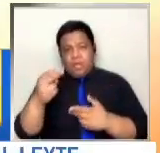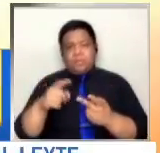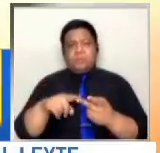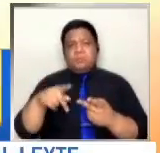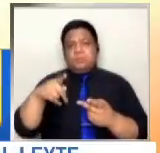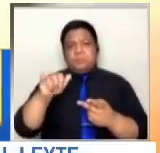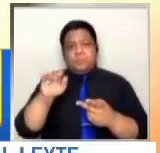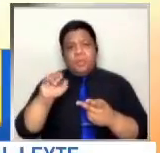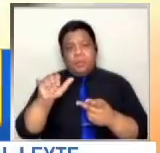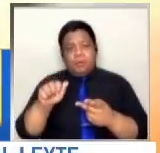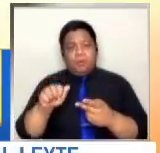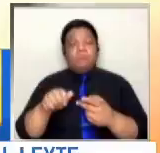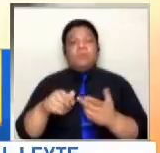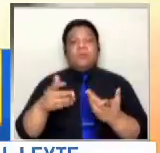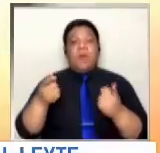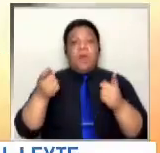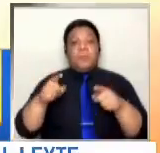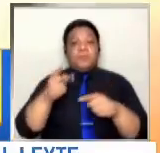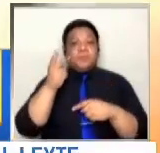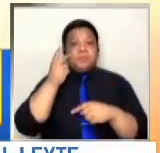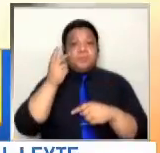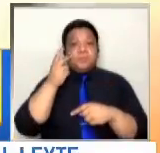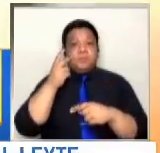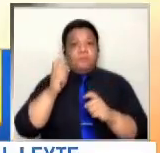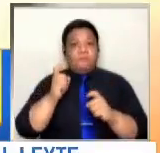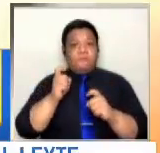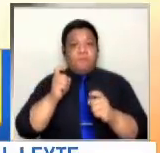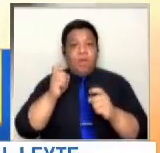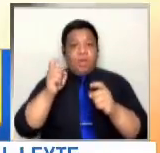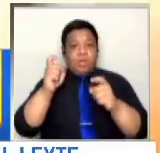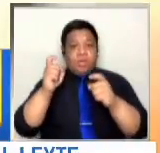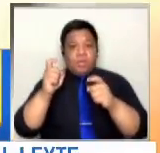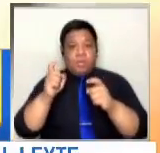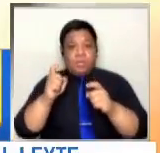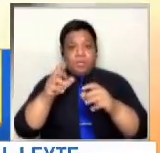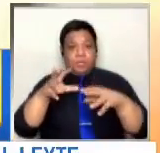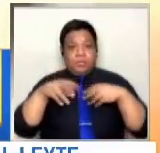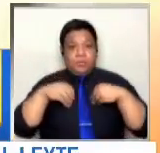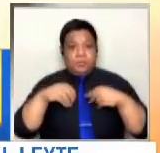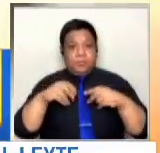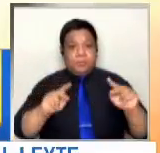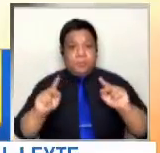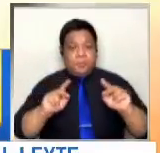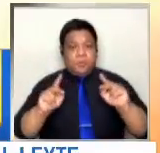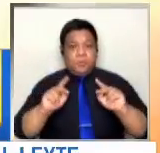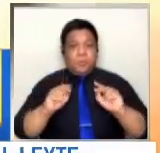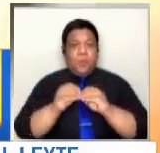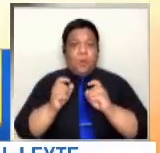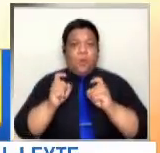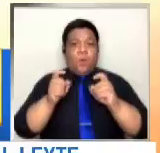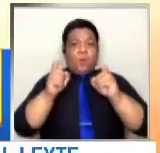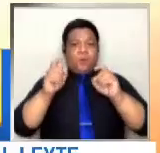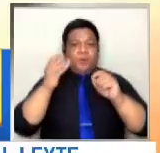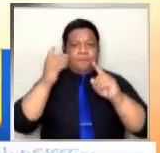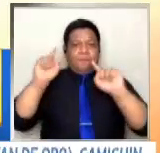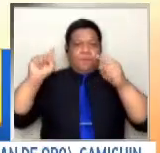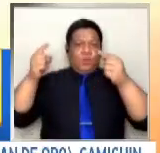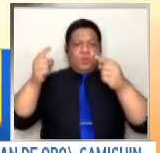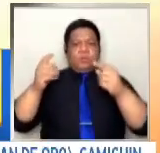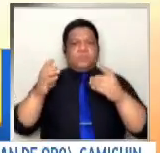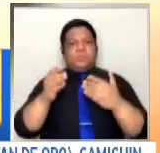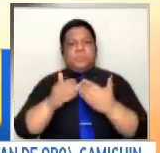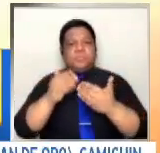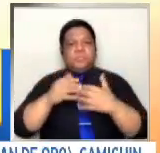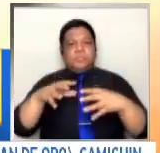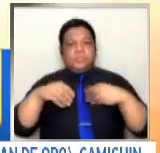Nakita natin na in terms of bilis ng pagtanggap ng tao, mas mabilis yung first tranche. Although, mas mainit